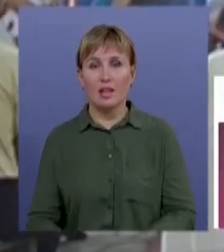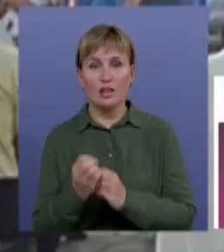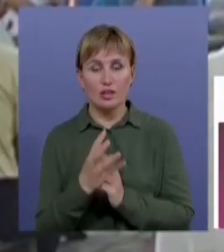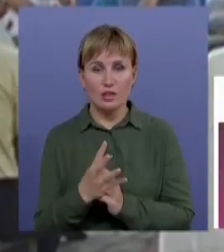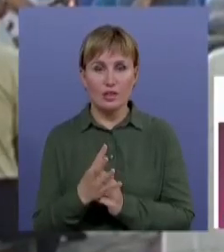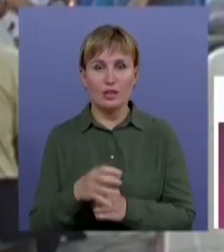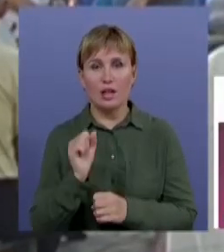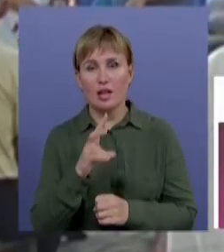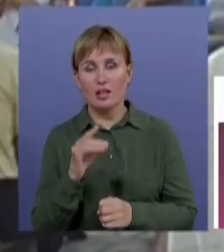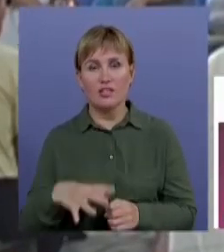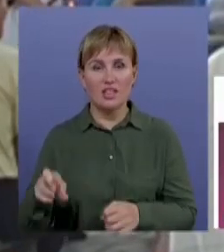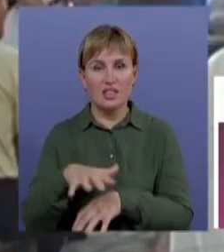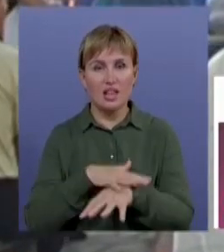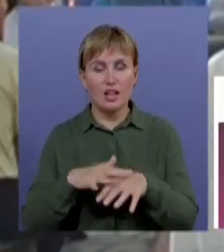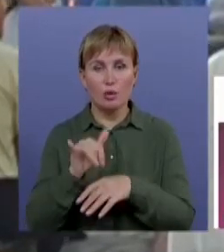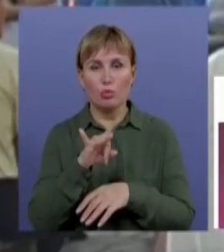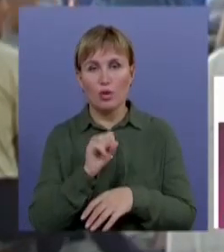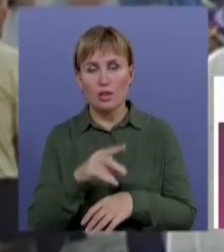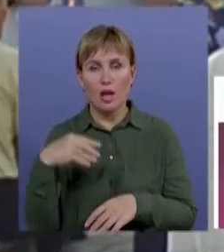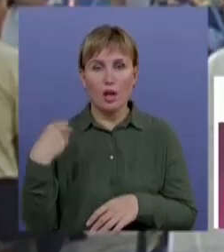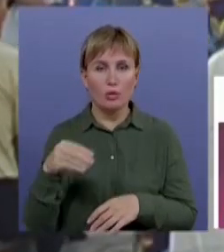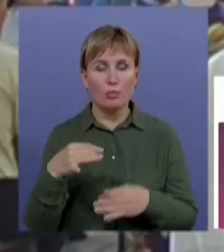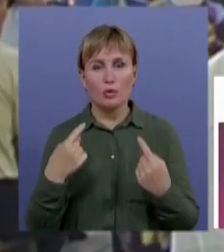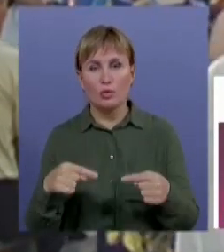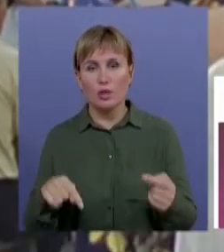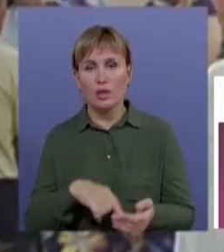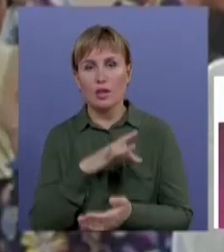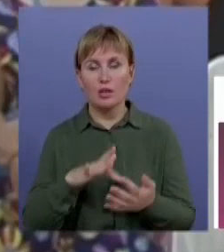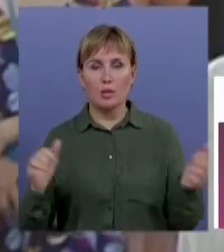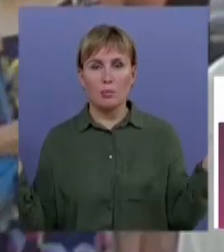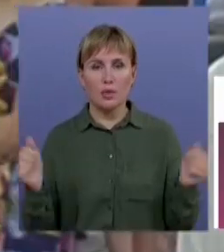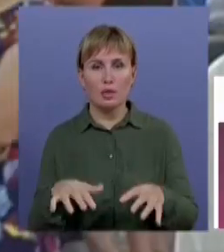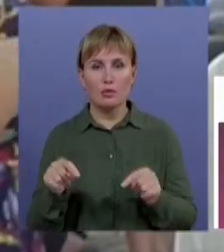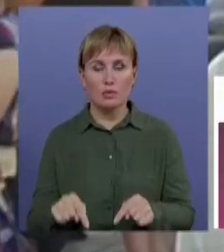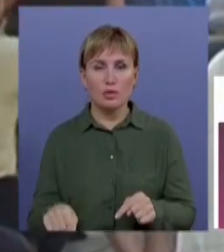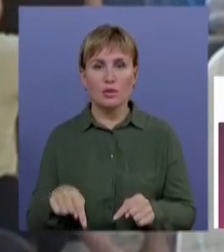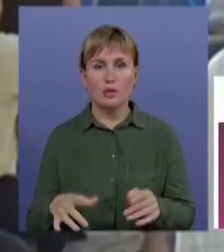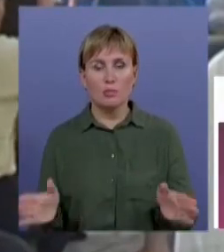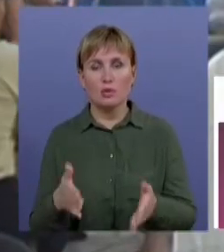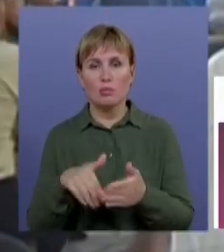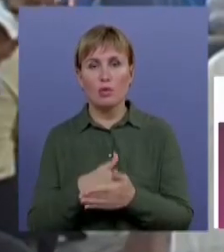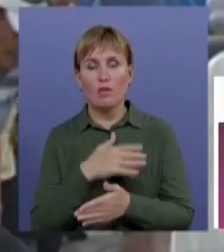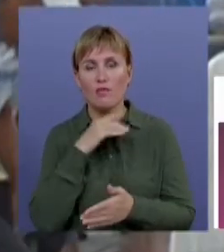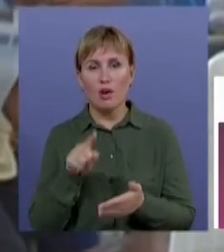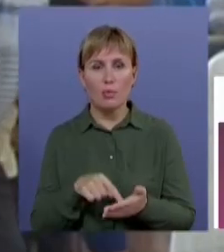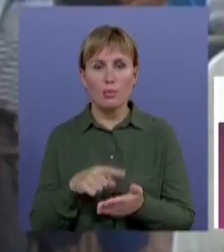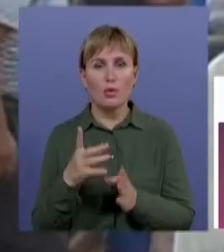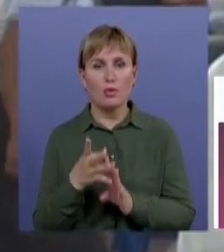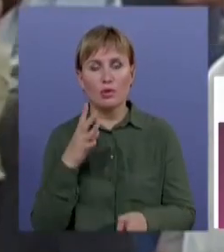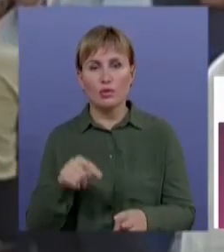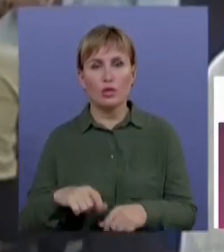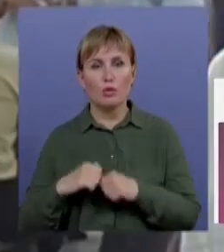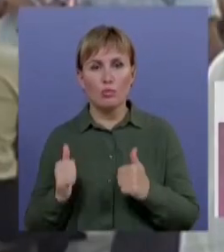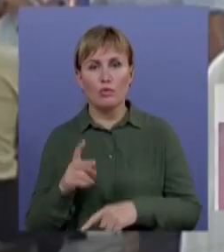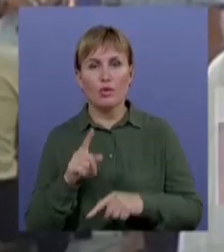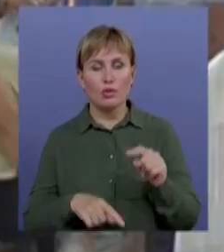14 акынов со всей страны из Уральска, Актобе и других городов съехались сюда. Мы здесь поднимаем много вопросов. В первую очередь, любовь к